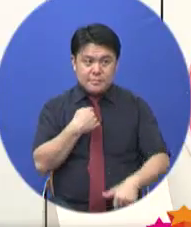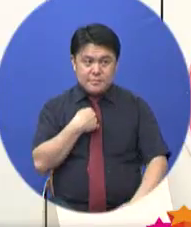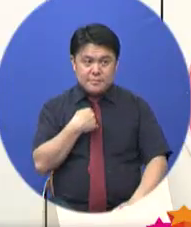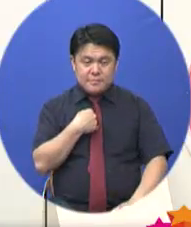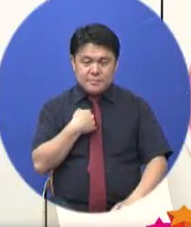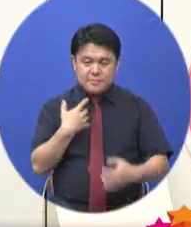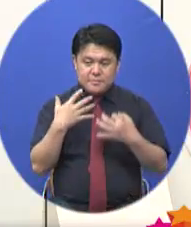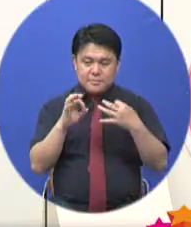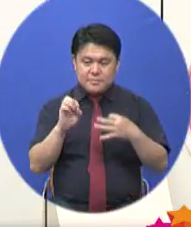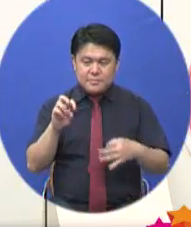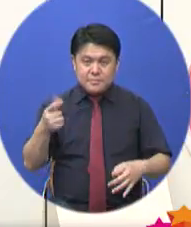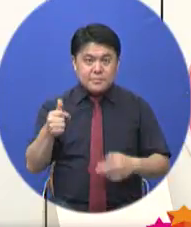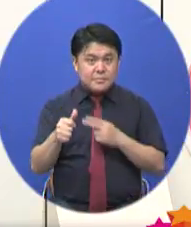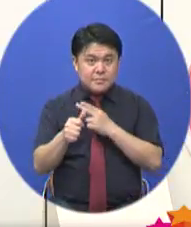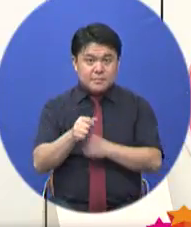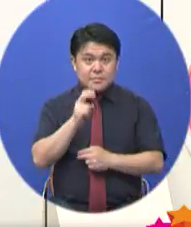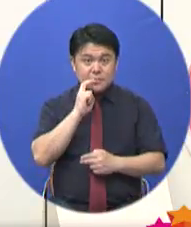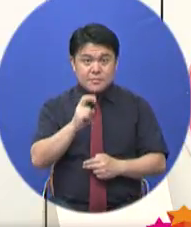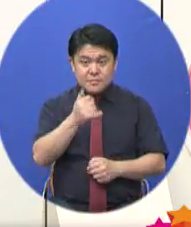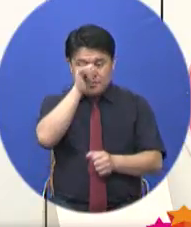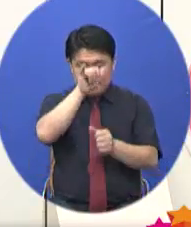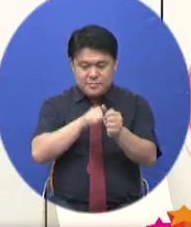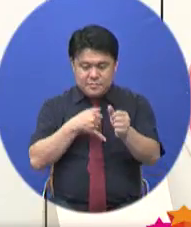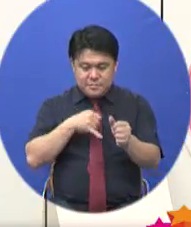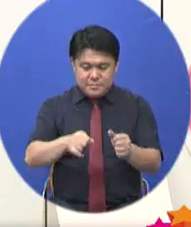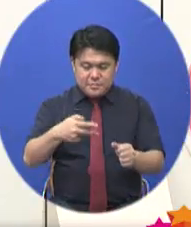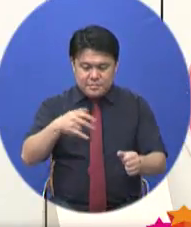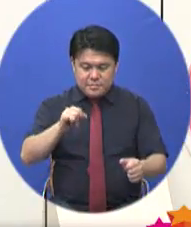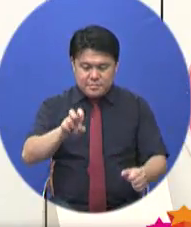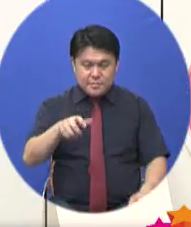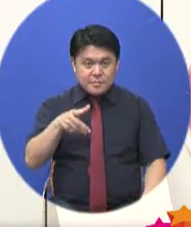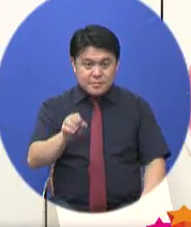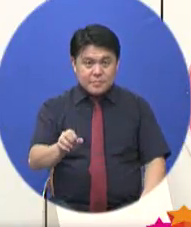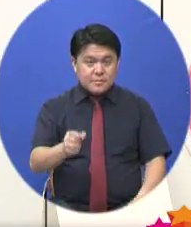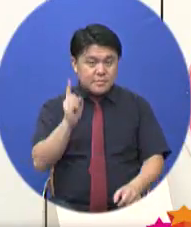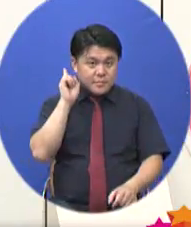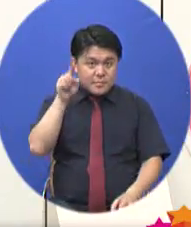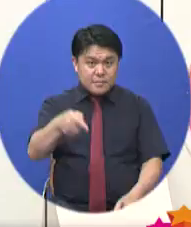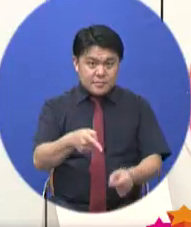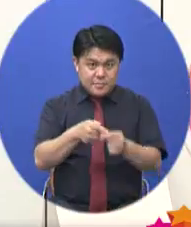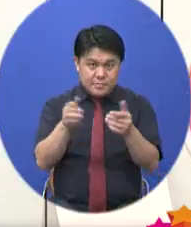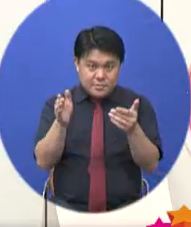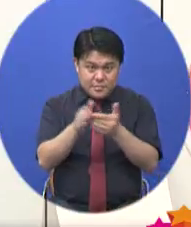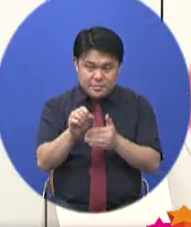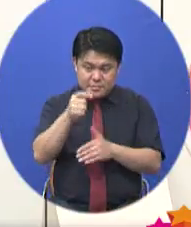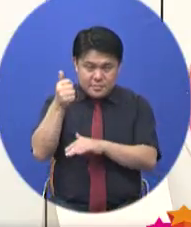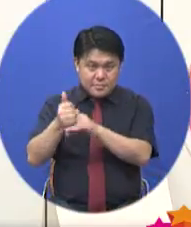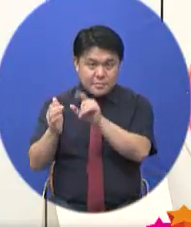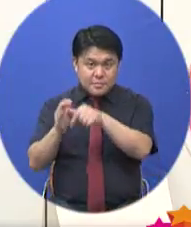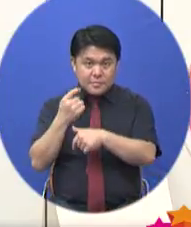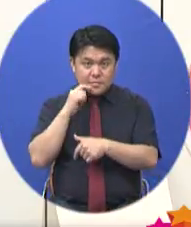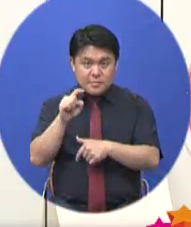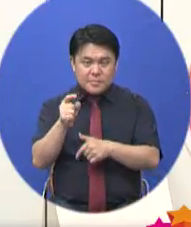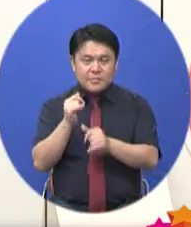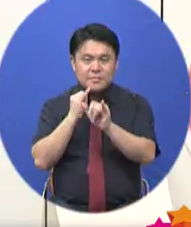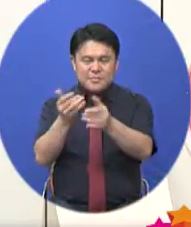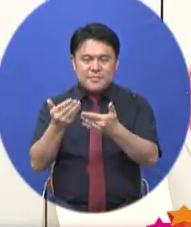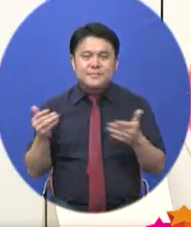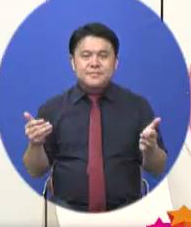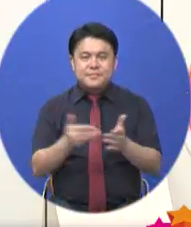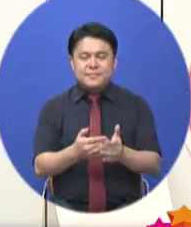김인만 선생님의 그 효녀 심청을 불러가지고. 네. 1일 장원으로 하고. 또 얼마나 해서 금상을 탔어요.